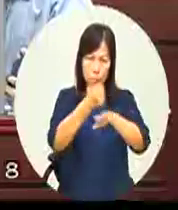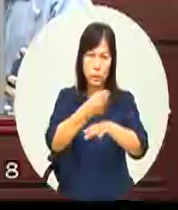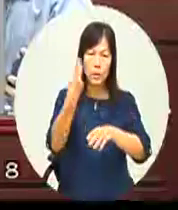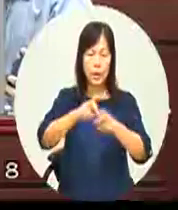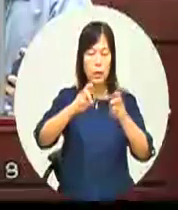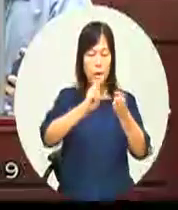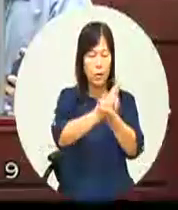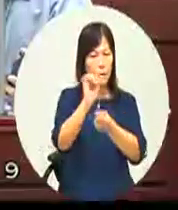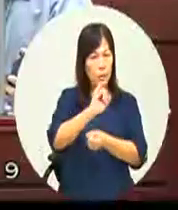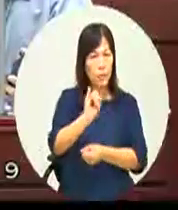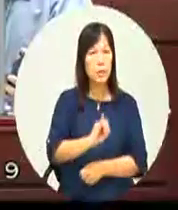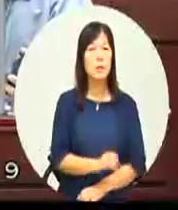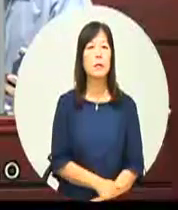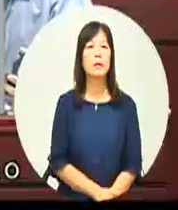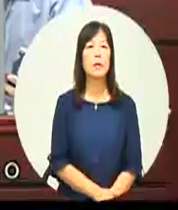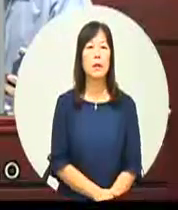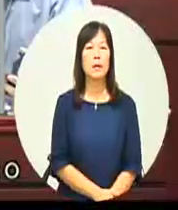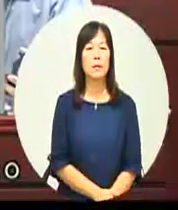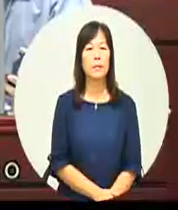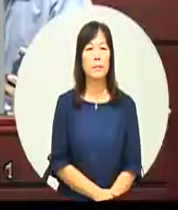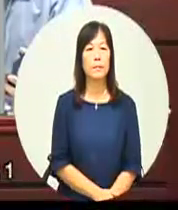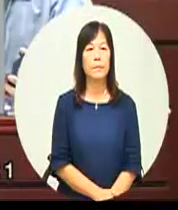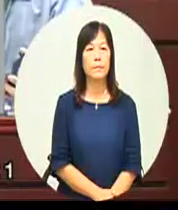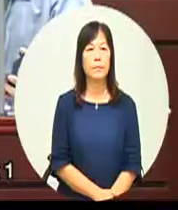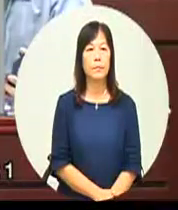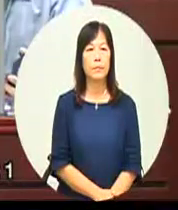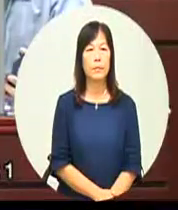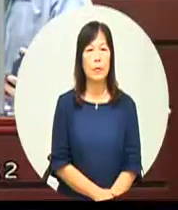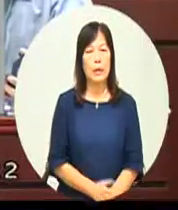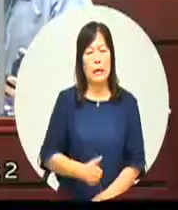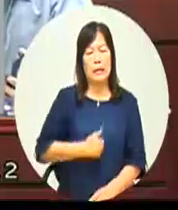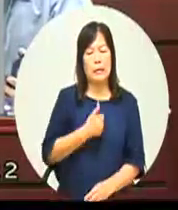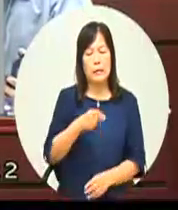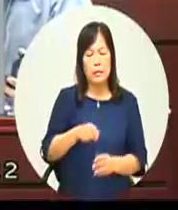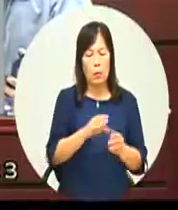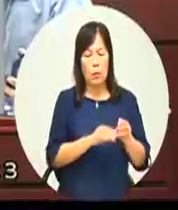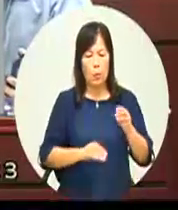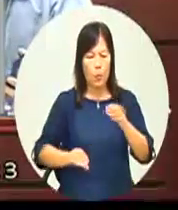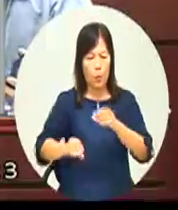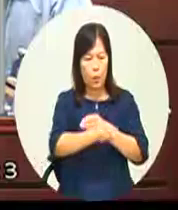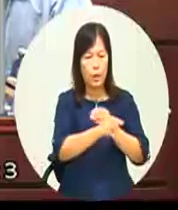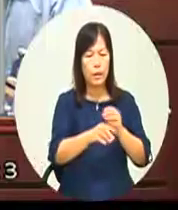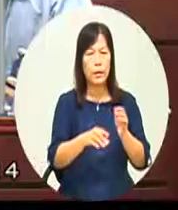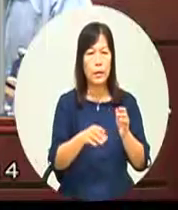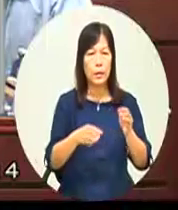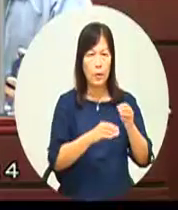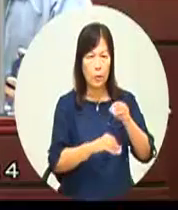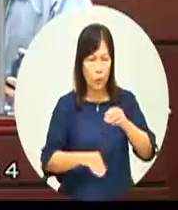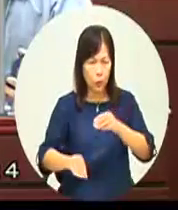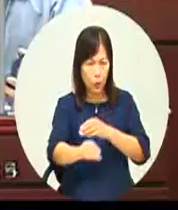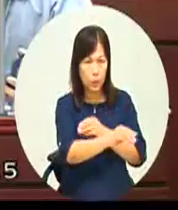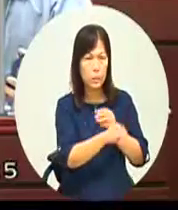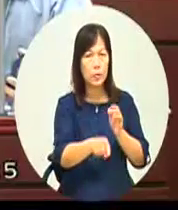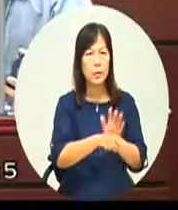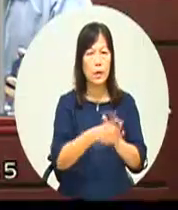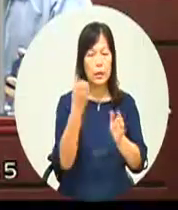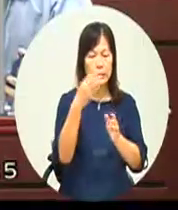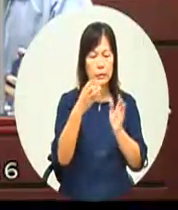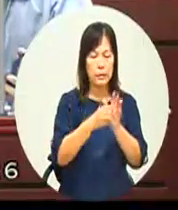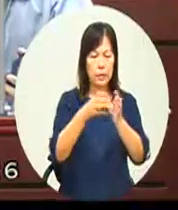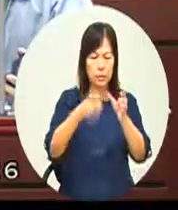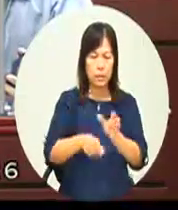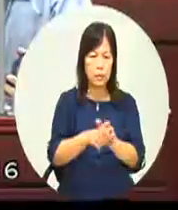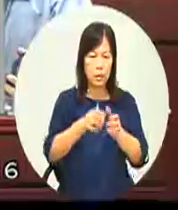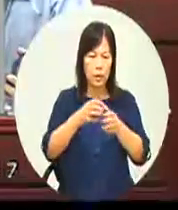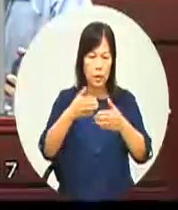员。确实这个匝道，新增的这个匝道它是在整个系统交流道里